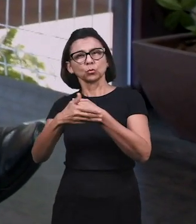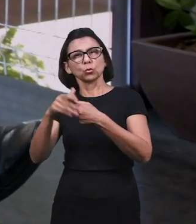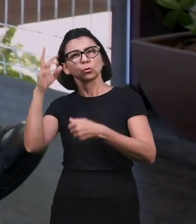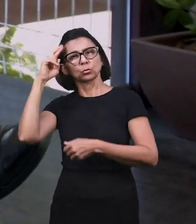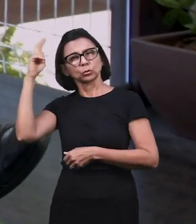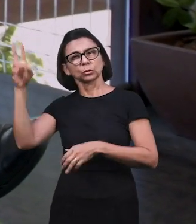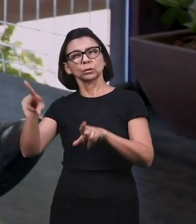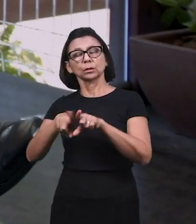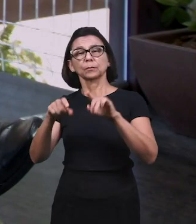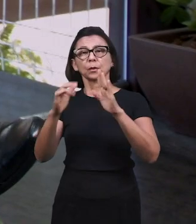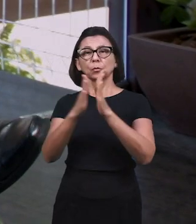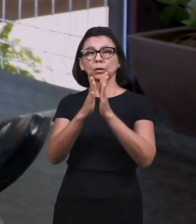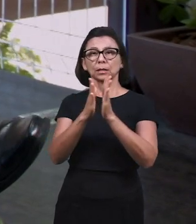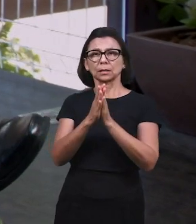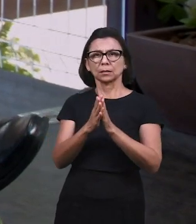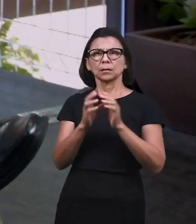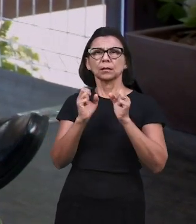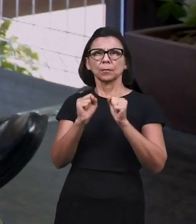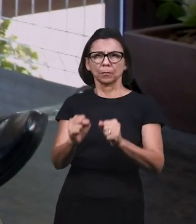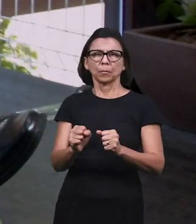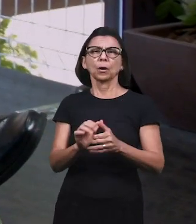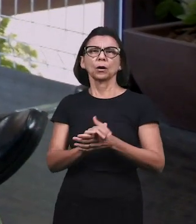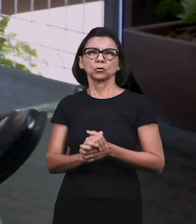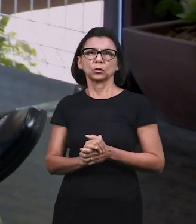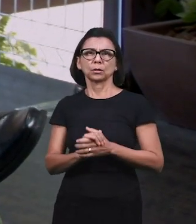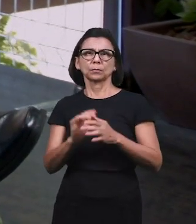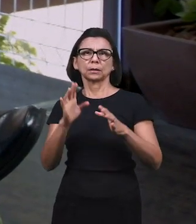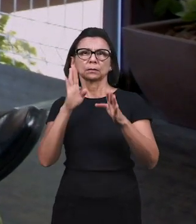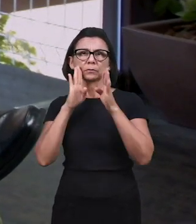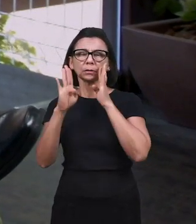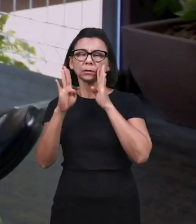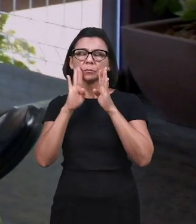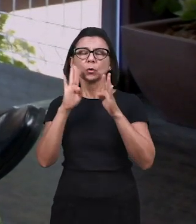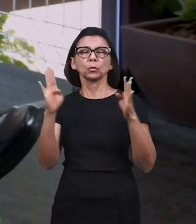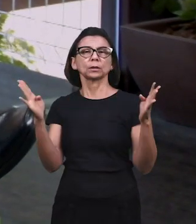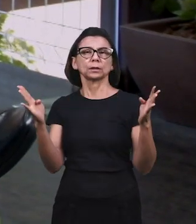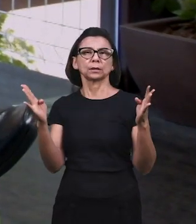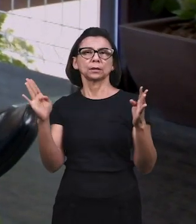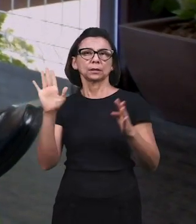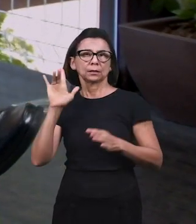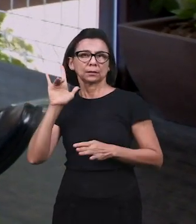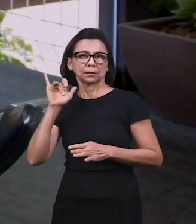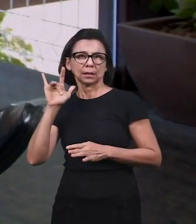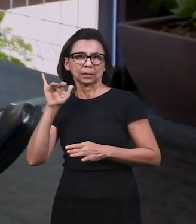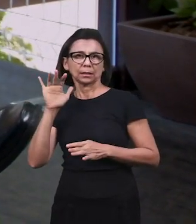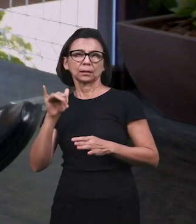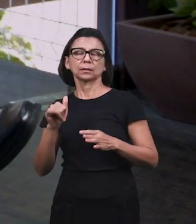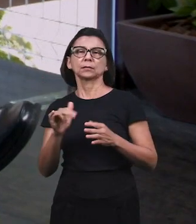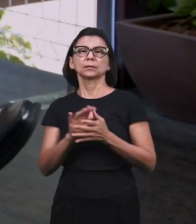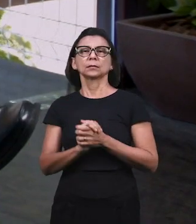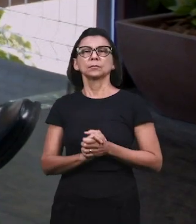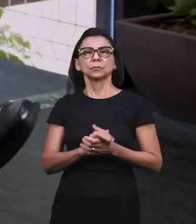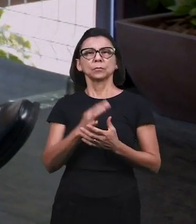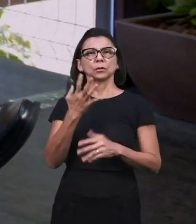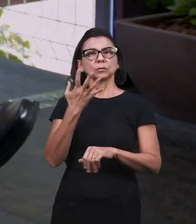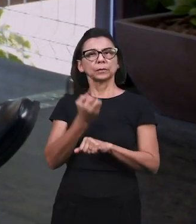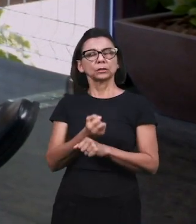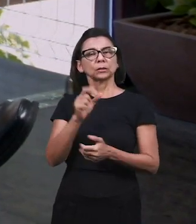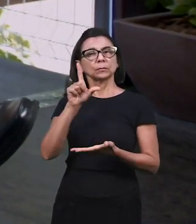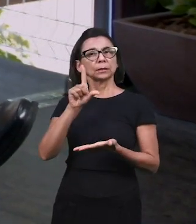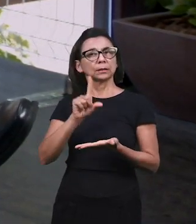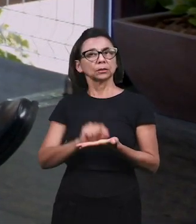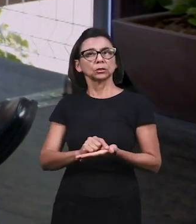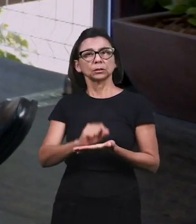pouvez aussi nous suivre par Instagram et Facebook et accéder aux sites de l'Église chrétienne Maranatha et de la Radio Manaïm. Télécharger